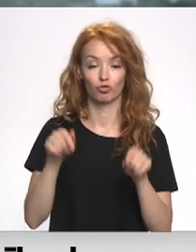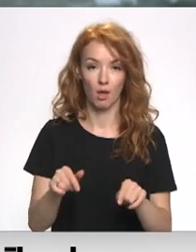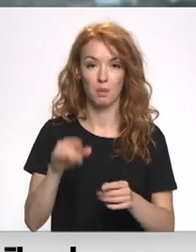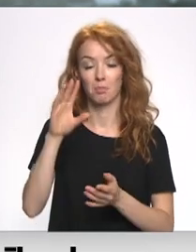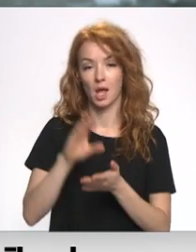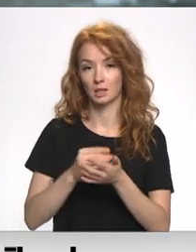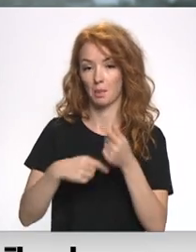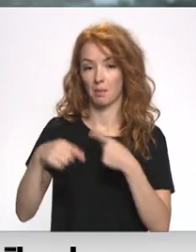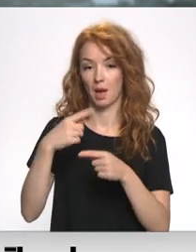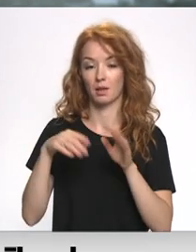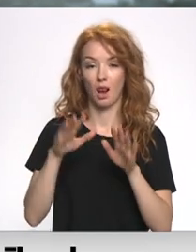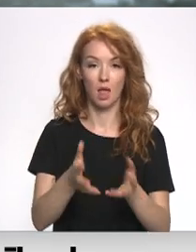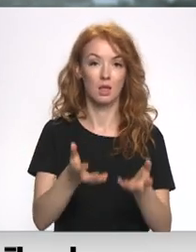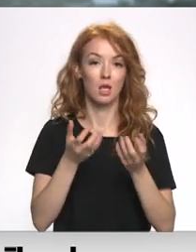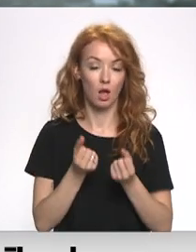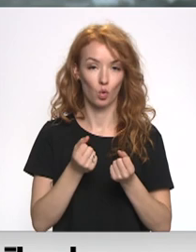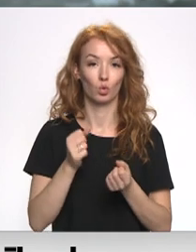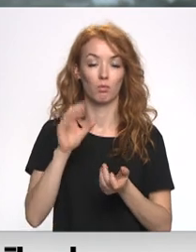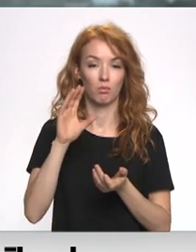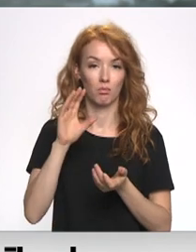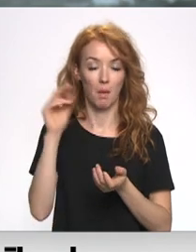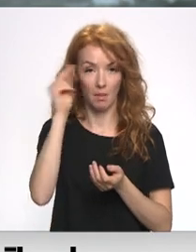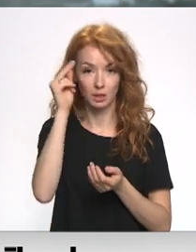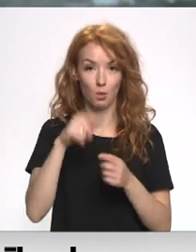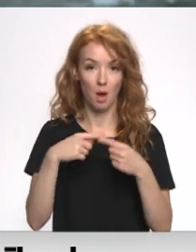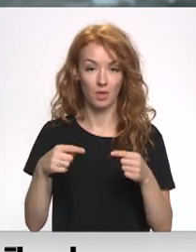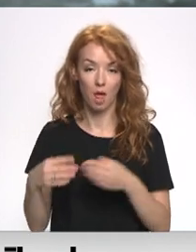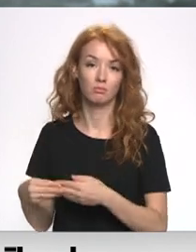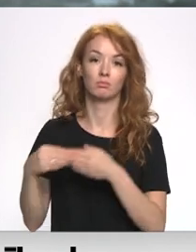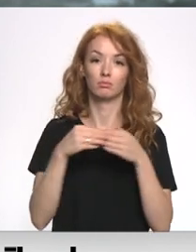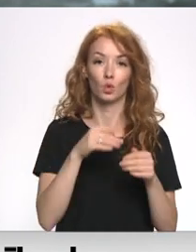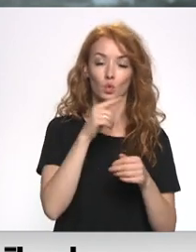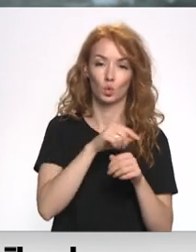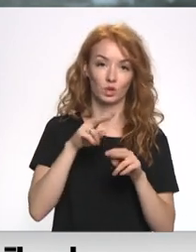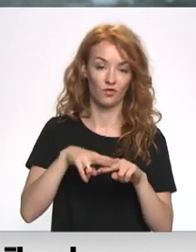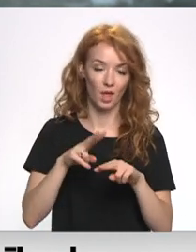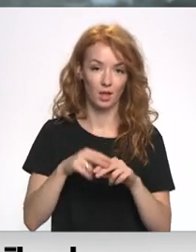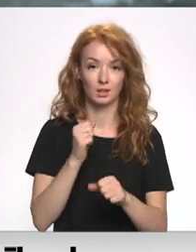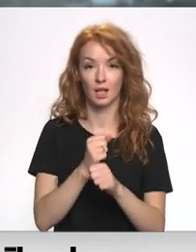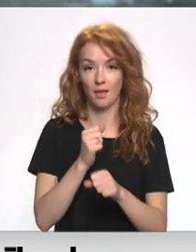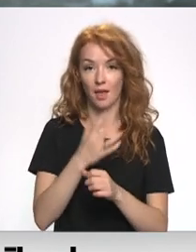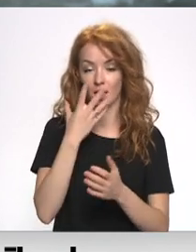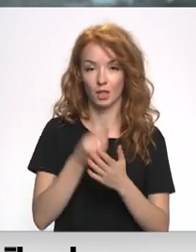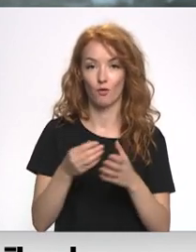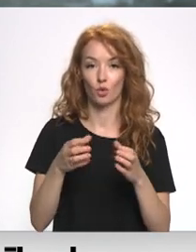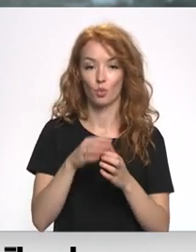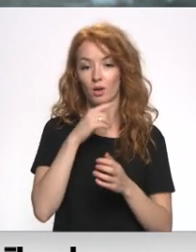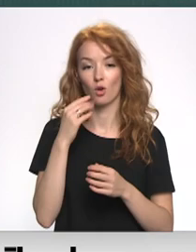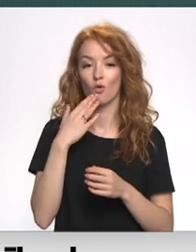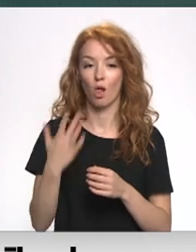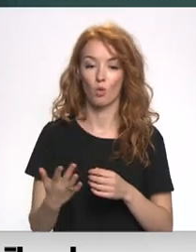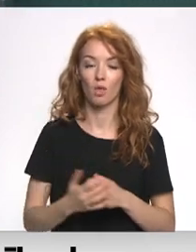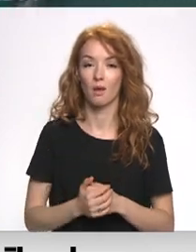pieredzes apmaiņā, lai iegūtu apmācību materiālus, ko atvest uz Uzbekistānu un strādāt ar savu grupu krievu